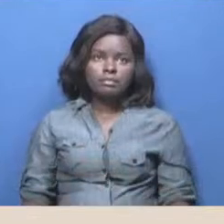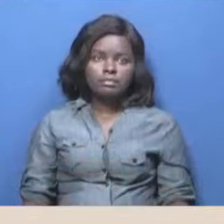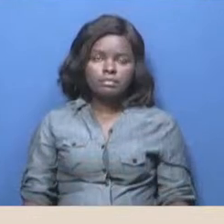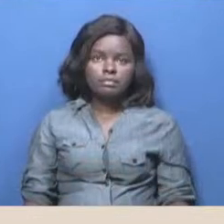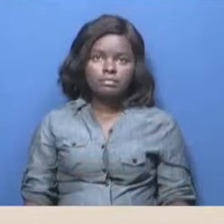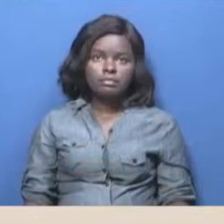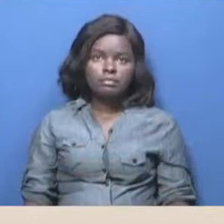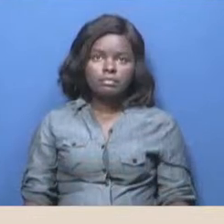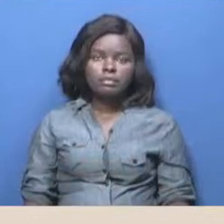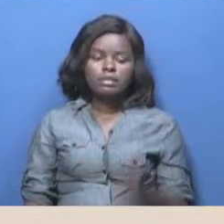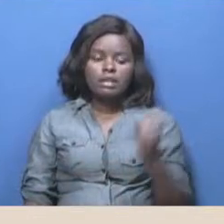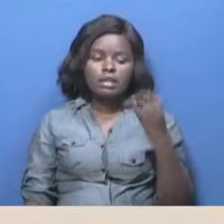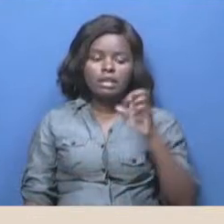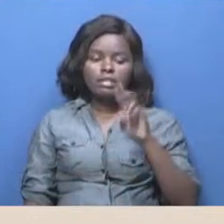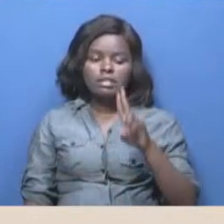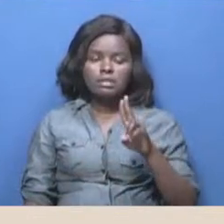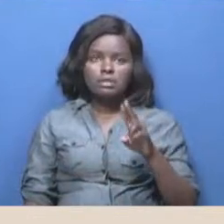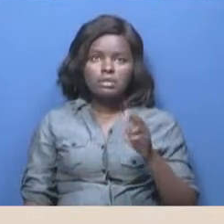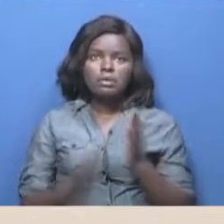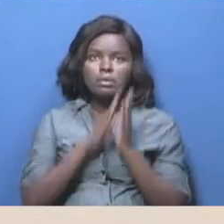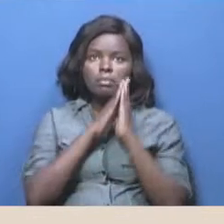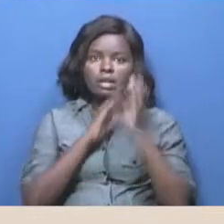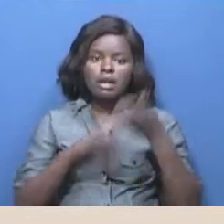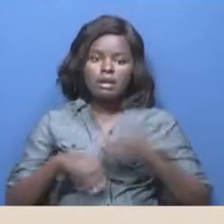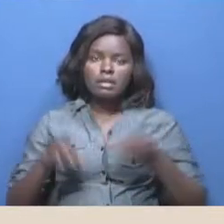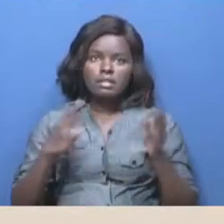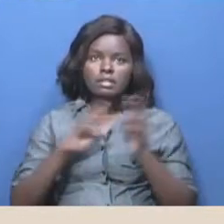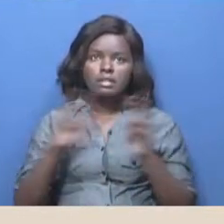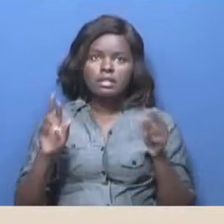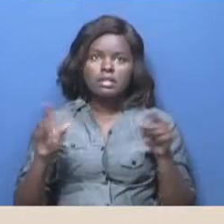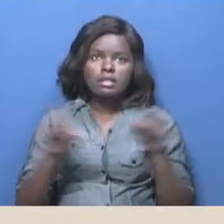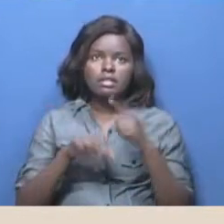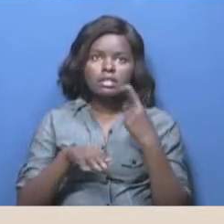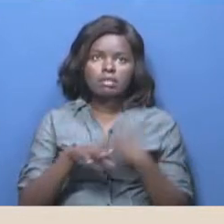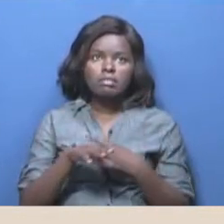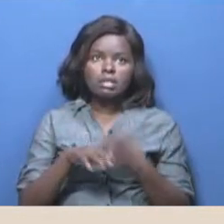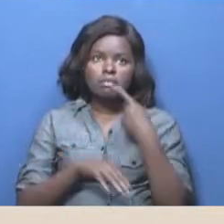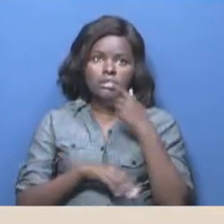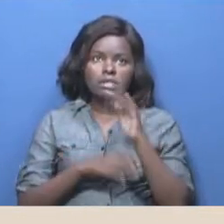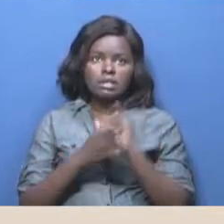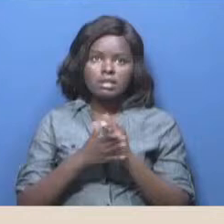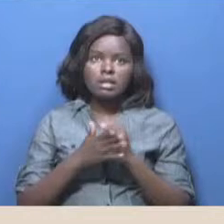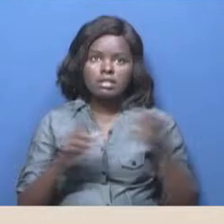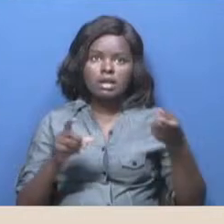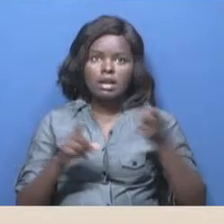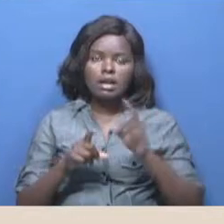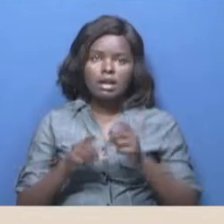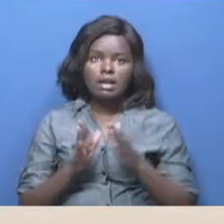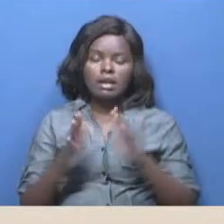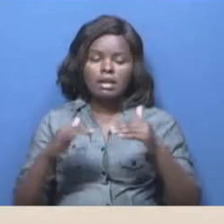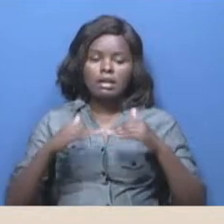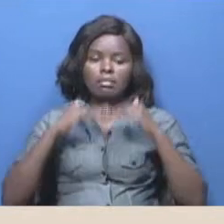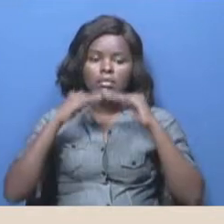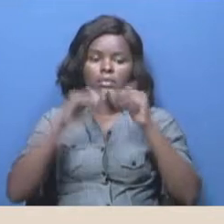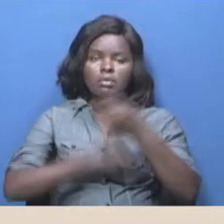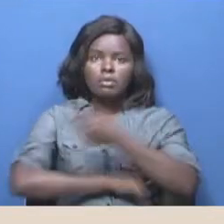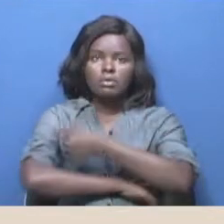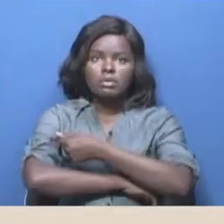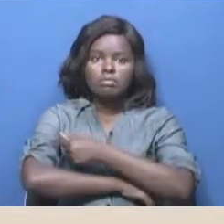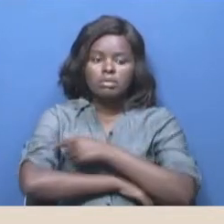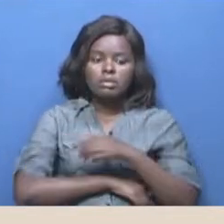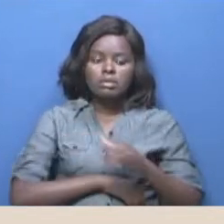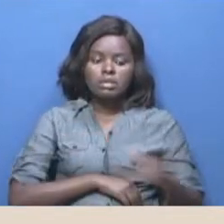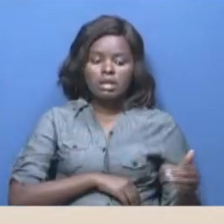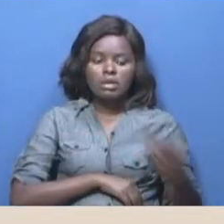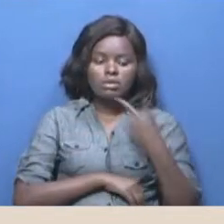na ICU facility citũ ciĩrĩndĩ. Ihinda-inĩ oro rĩu augĩte nĩ mongereire na kũgacĩrithia mathibitarĩ matũũra-inĩ